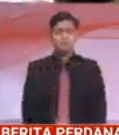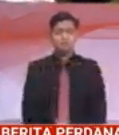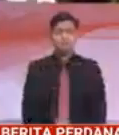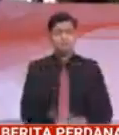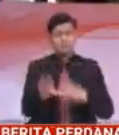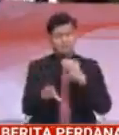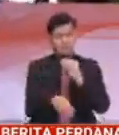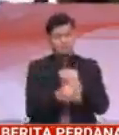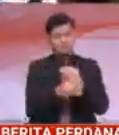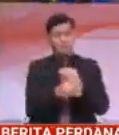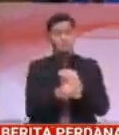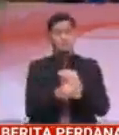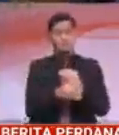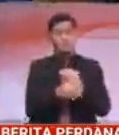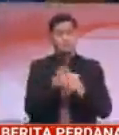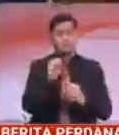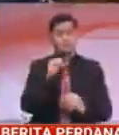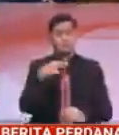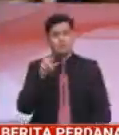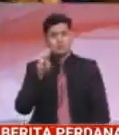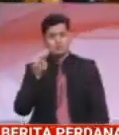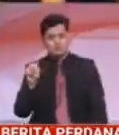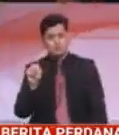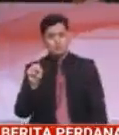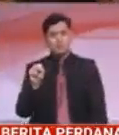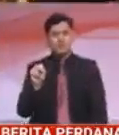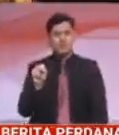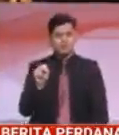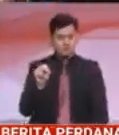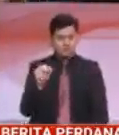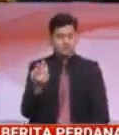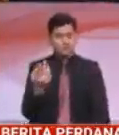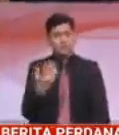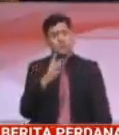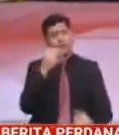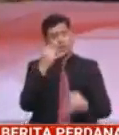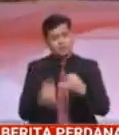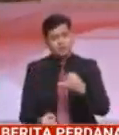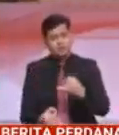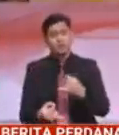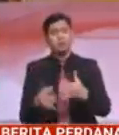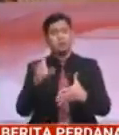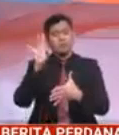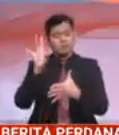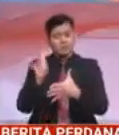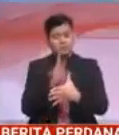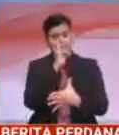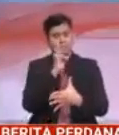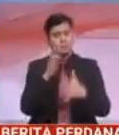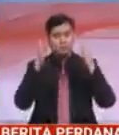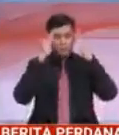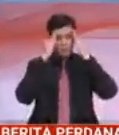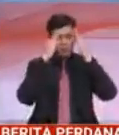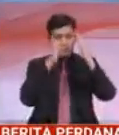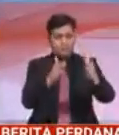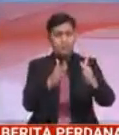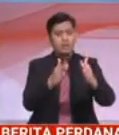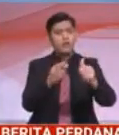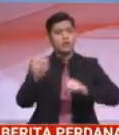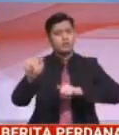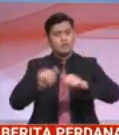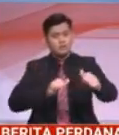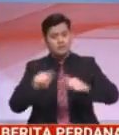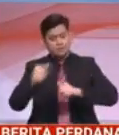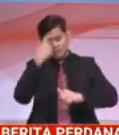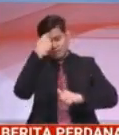Tambah Shamendran, selepas program Road to Tokyo RTT berakhir hujung Jun lalu, dia banyak memfokuskan kepada sesi